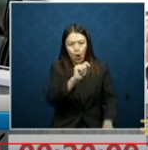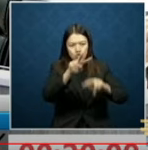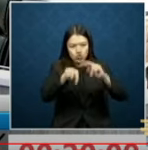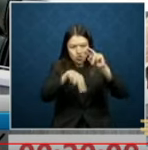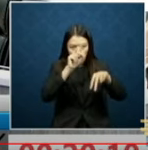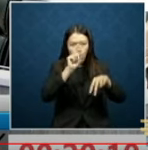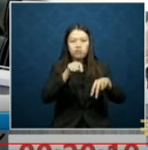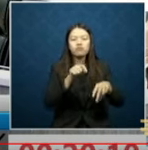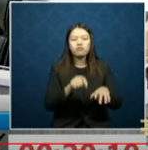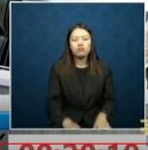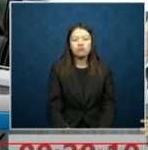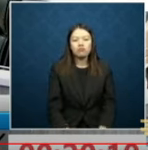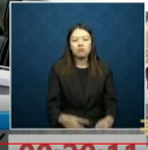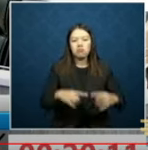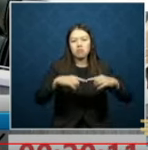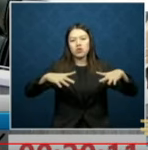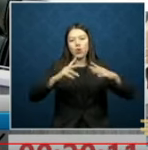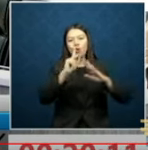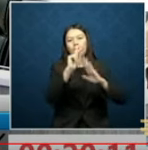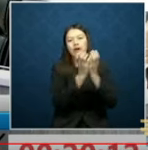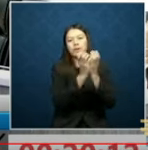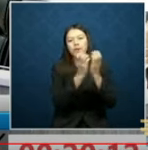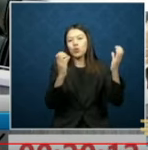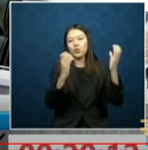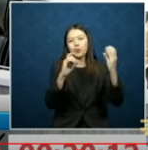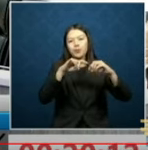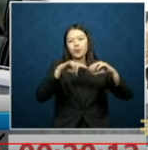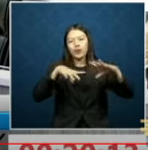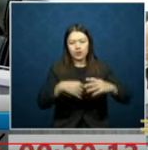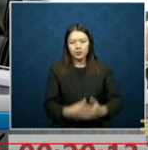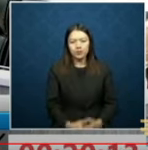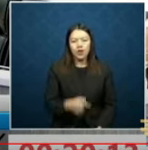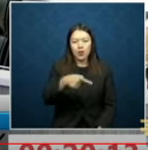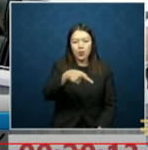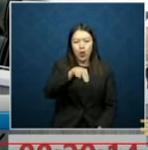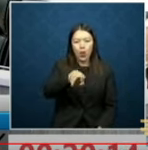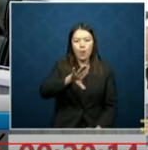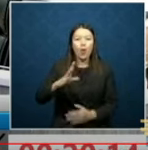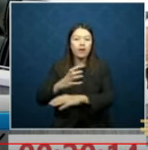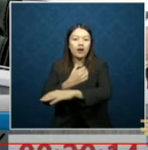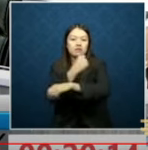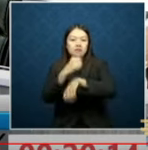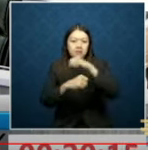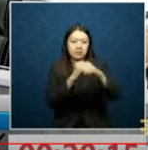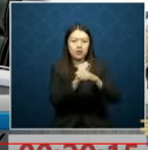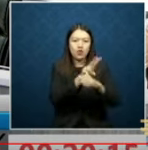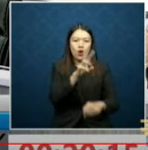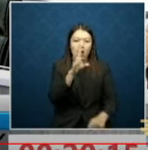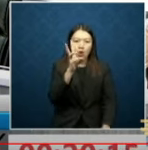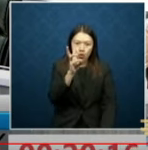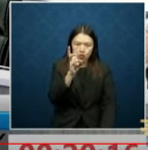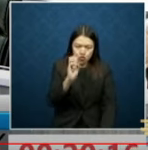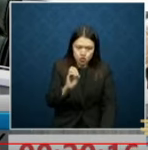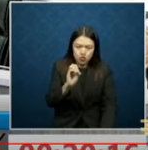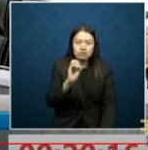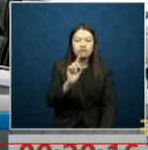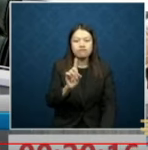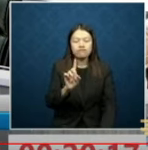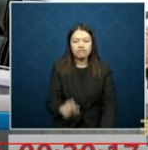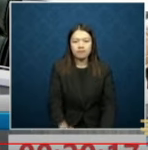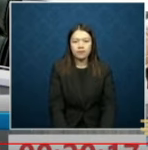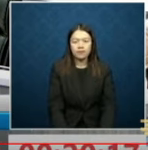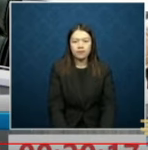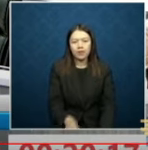อบว่าขัดรัฐธรรมนูญหรือพ.ร.ป.ว่าด้วยพรรคการเมือง2560หรือไม่ซึ่งกล่าว